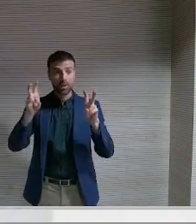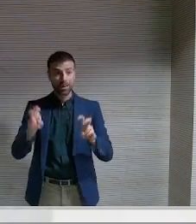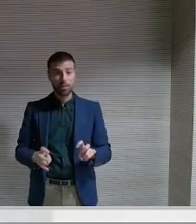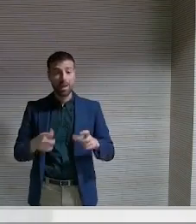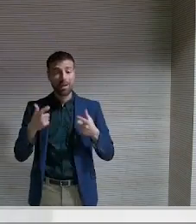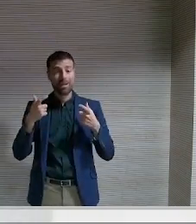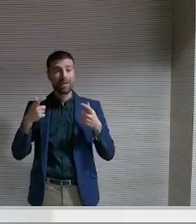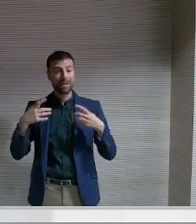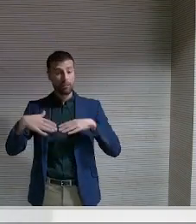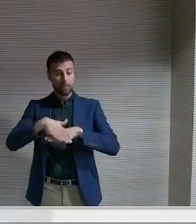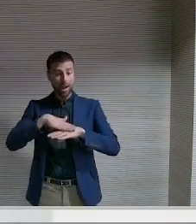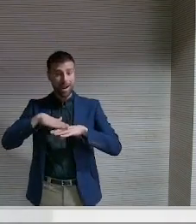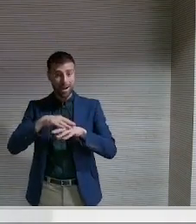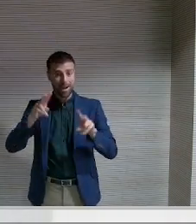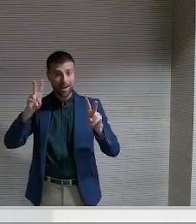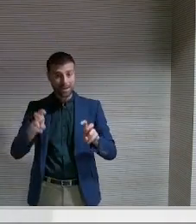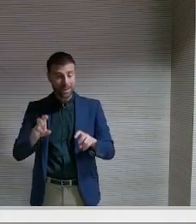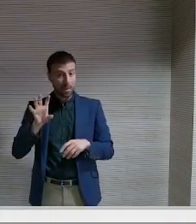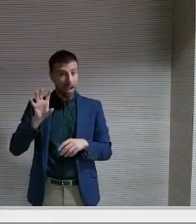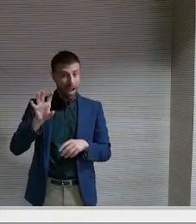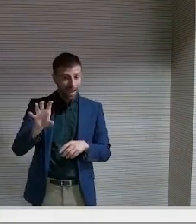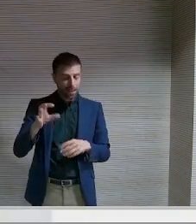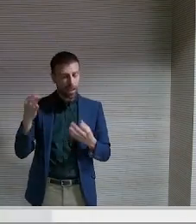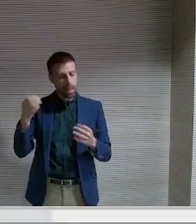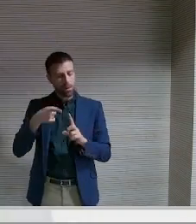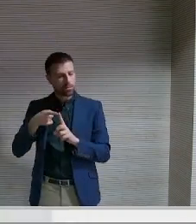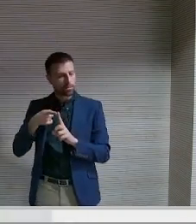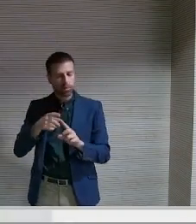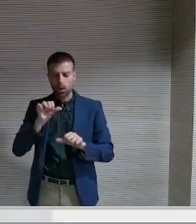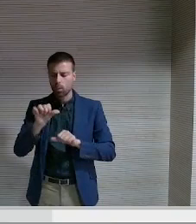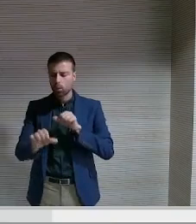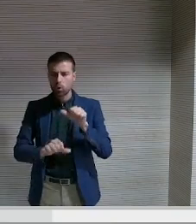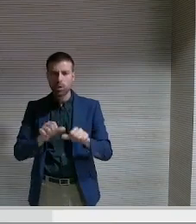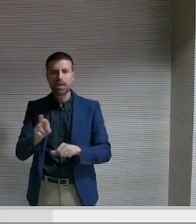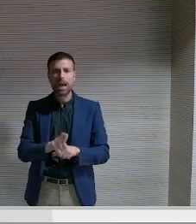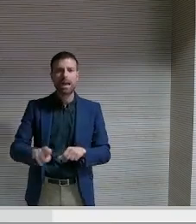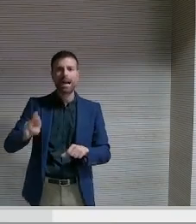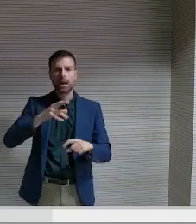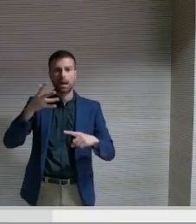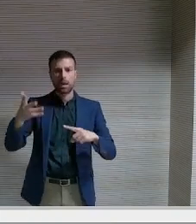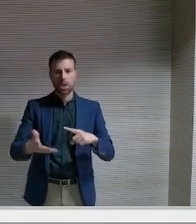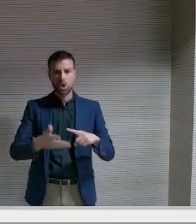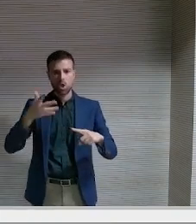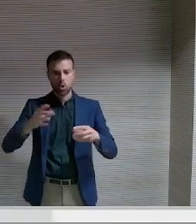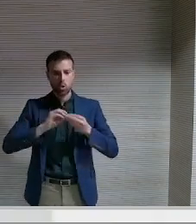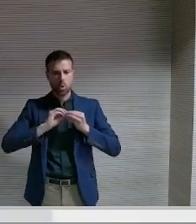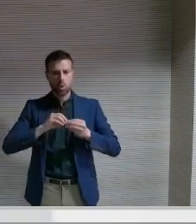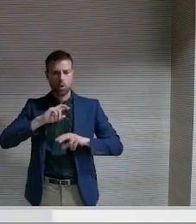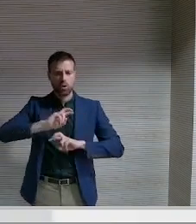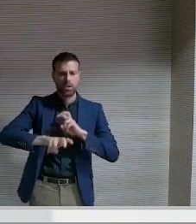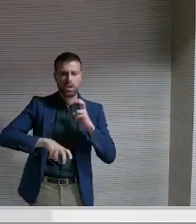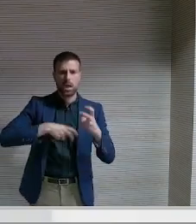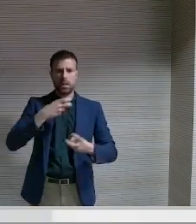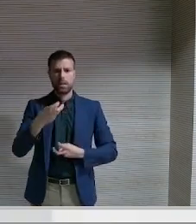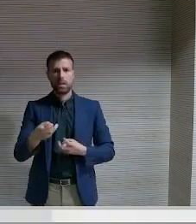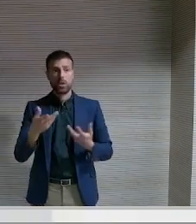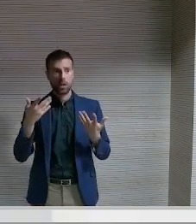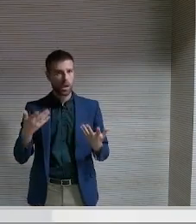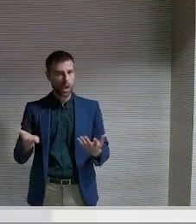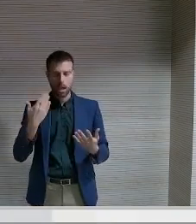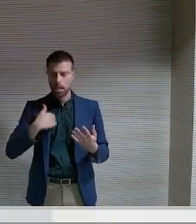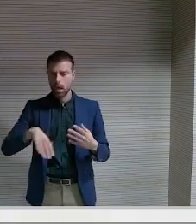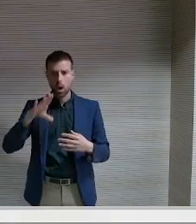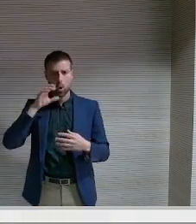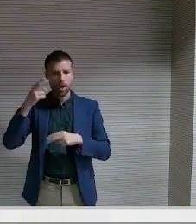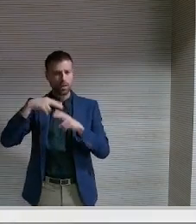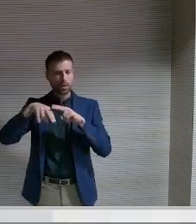econòmica del nostre país s'ha de basar en el procés de reindustrialització que estem duent a terme i que estem liderant des del govern de la